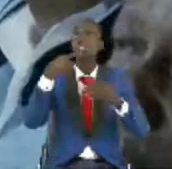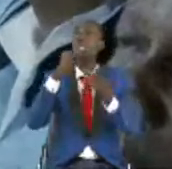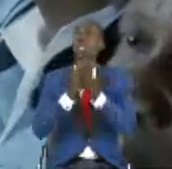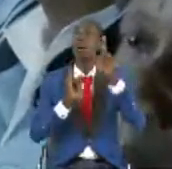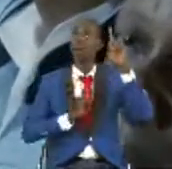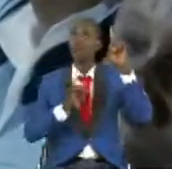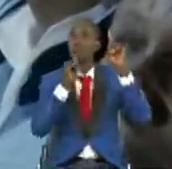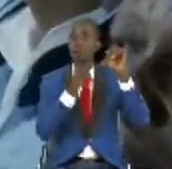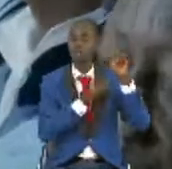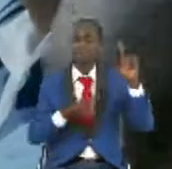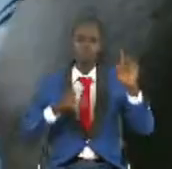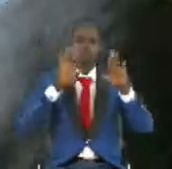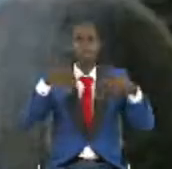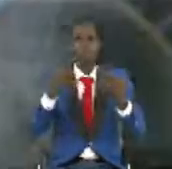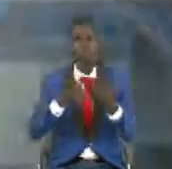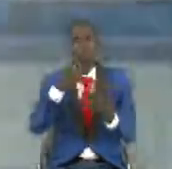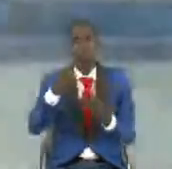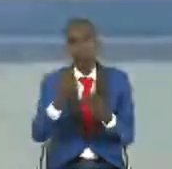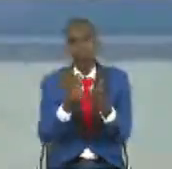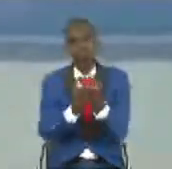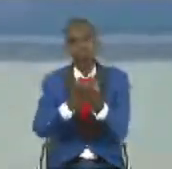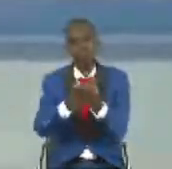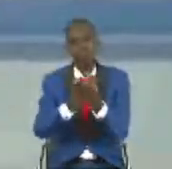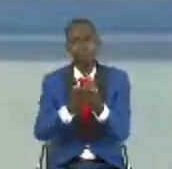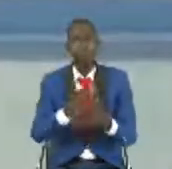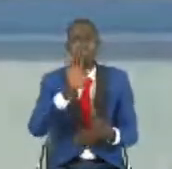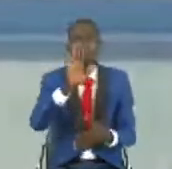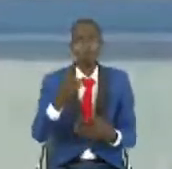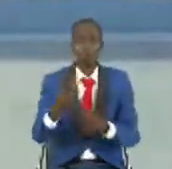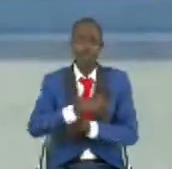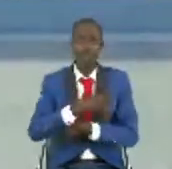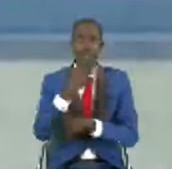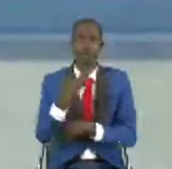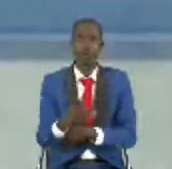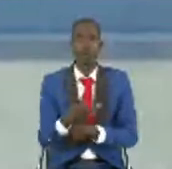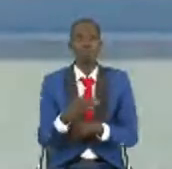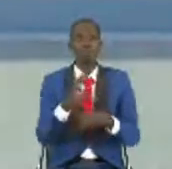soir. Félicitations, ton jour de rédemption est venu.